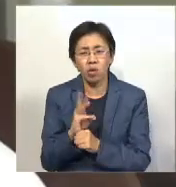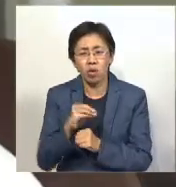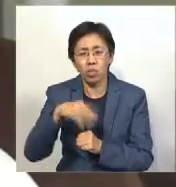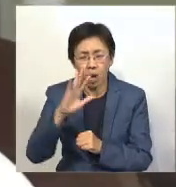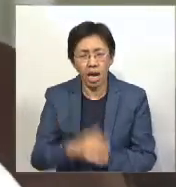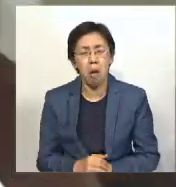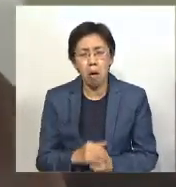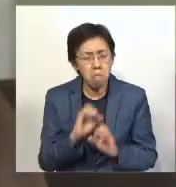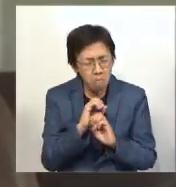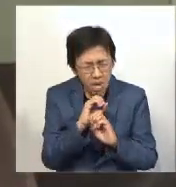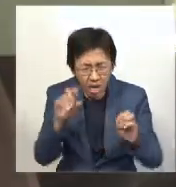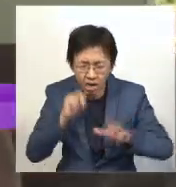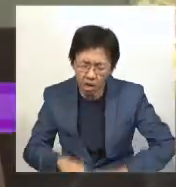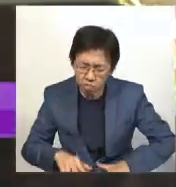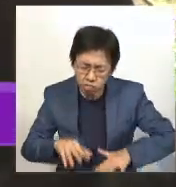แล้ว